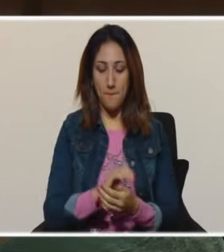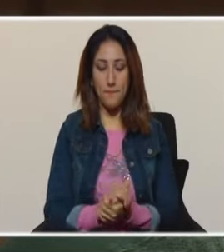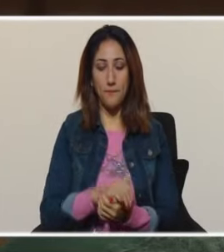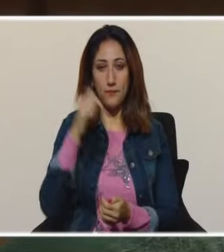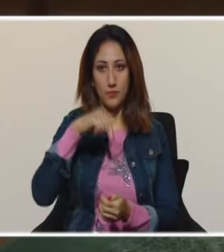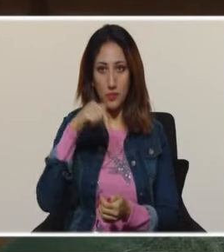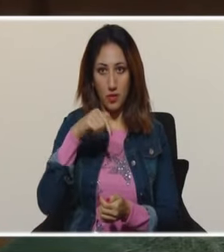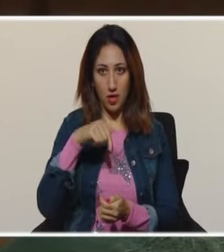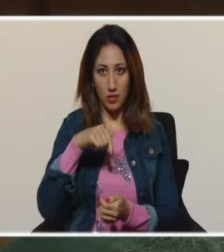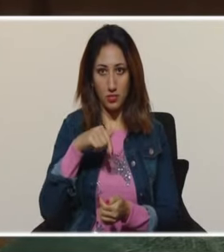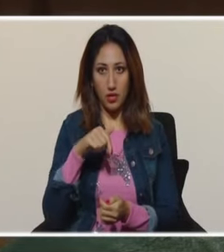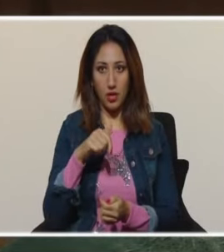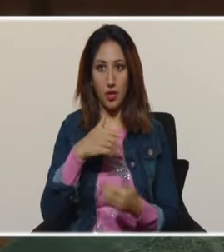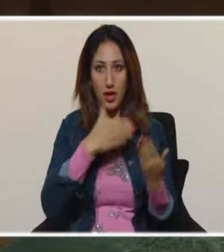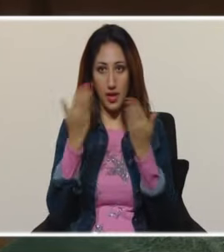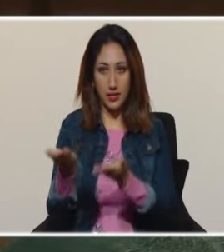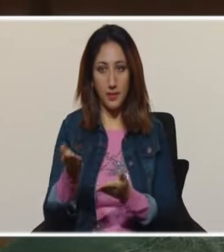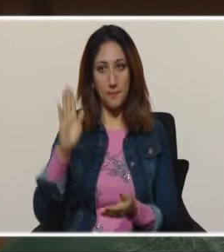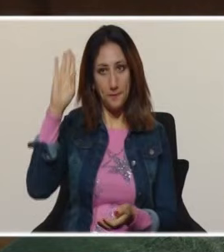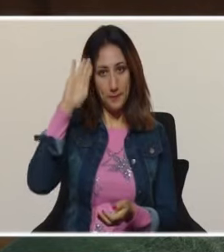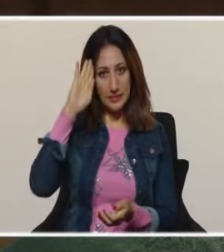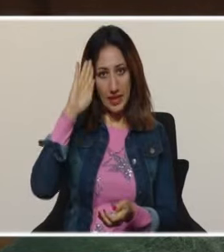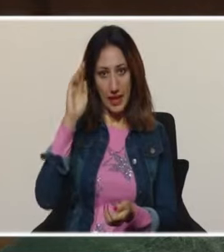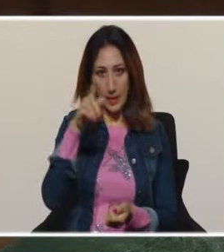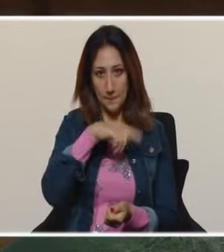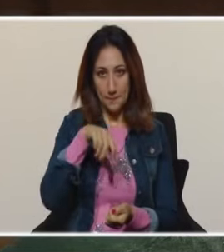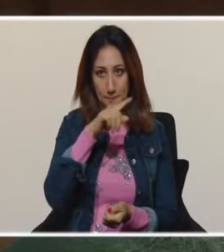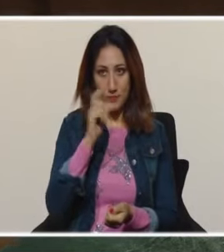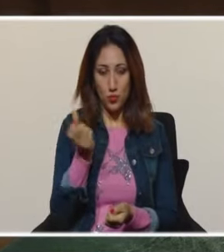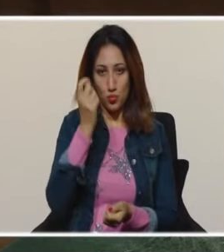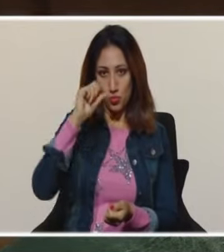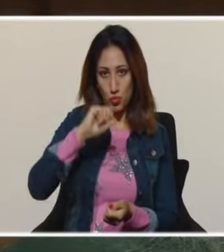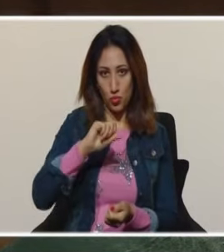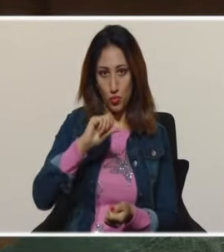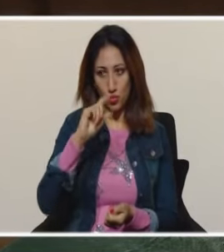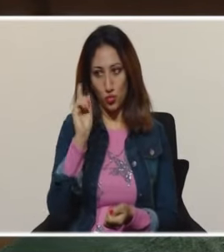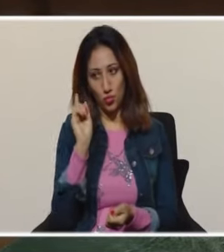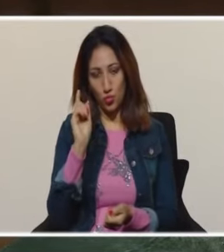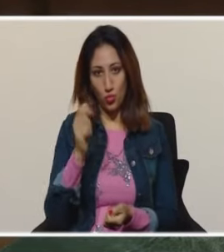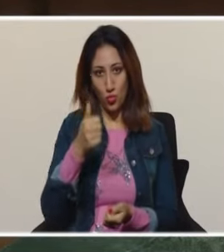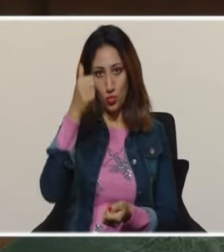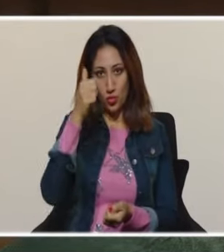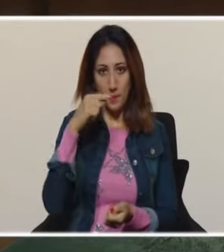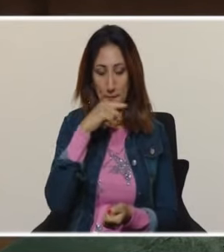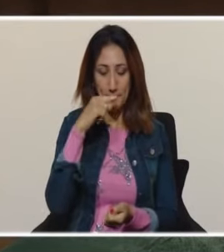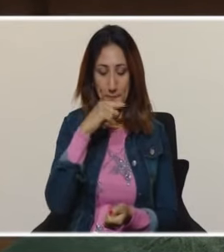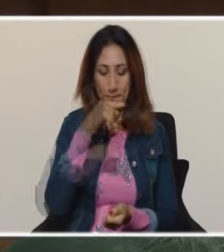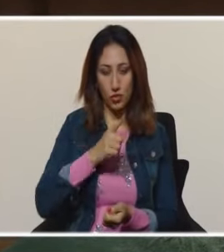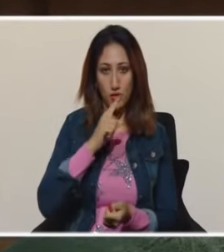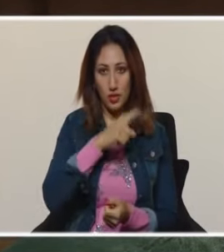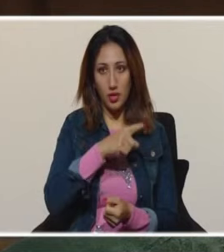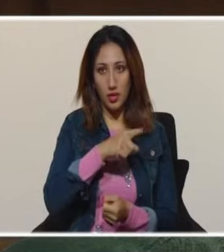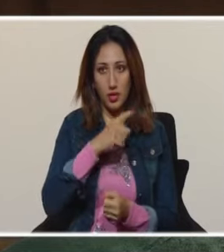النهارده اسمحوا لي ان انا اقدم تعظيم سلام لنوره. نوره طفله قررت انها